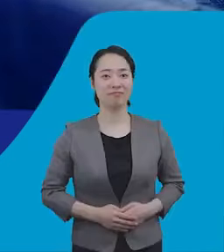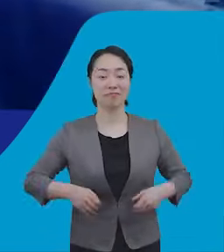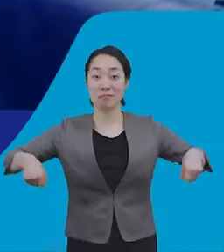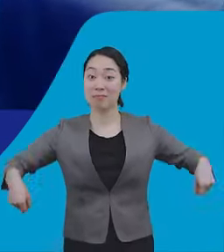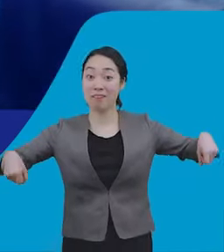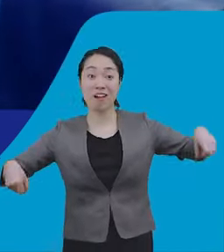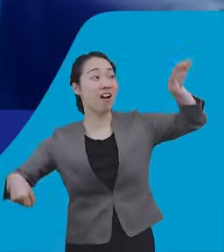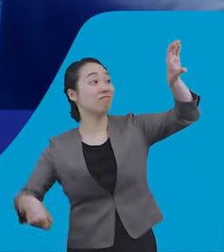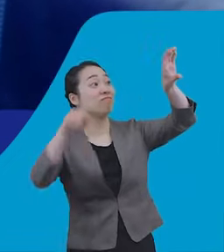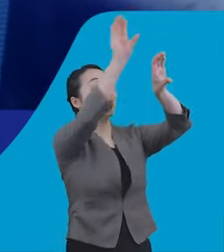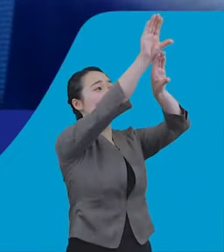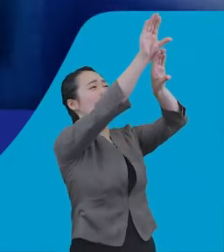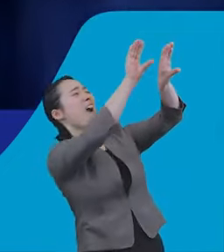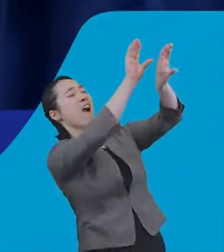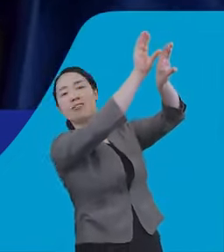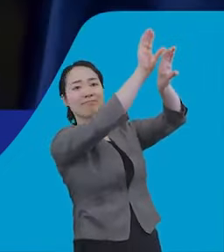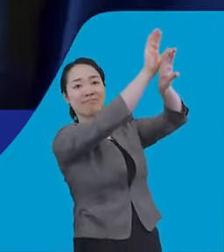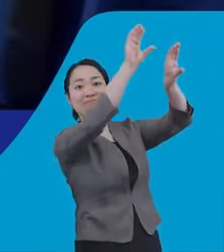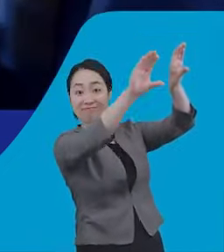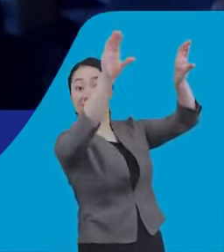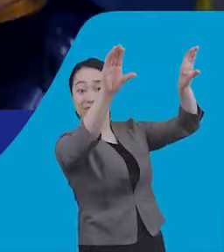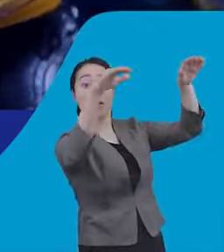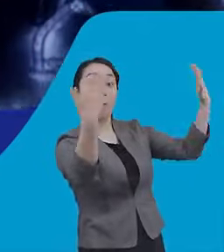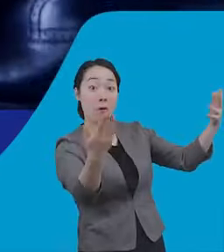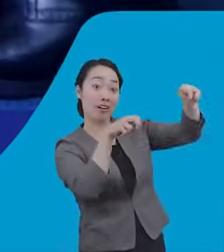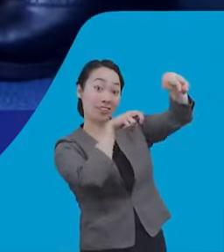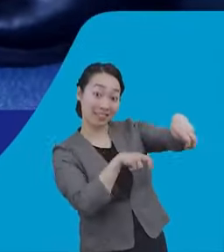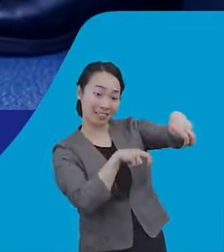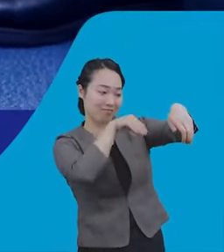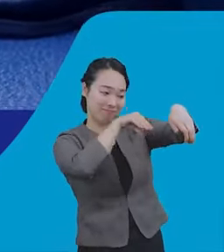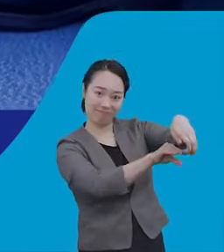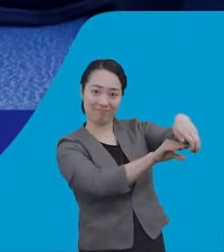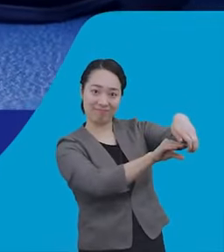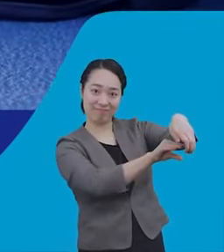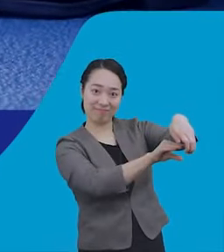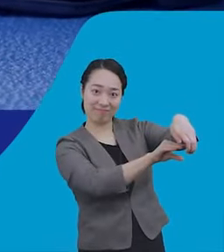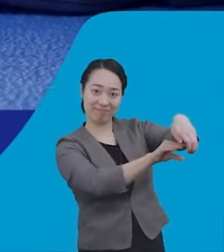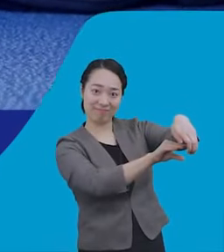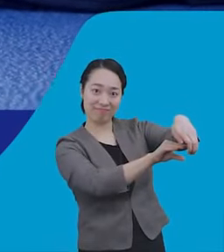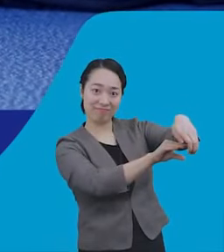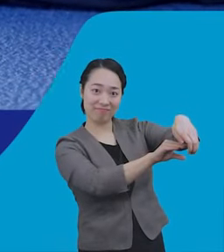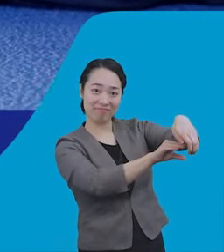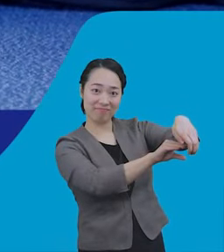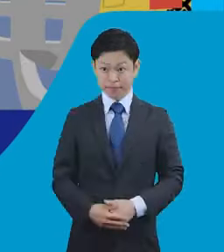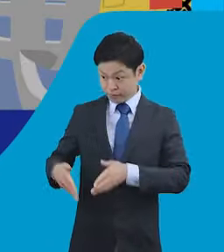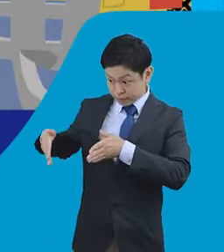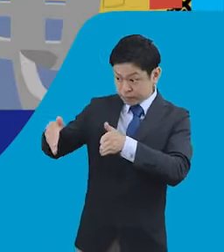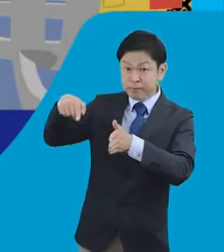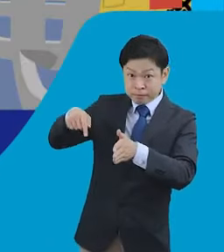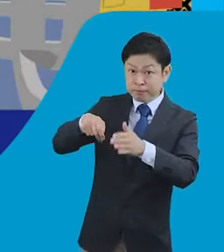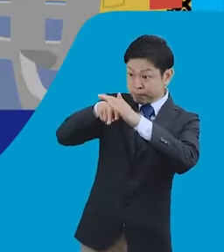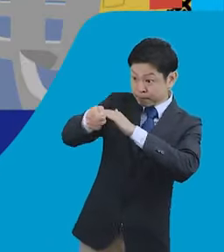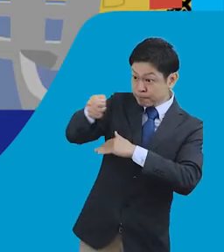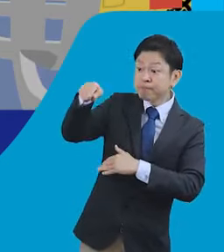。 Please place your baggage in the overhead compartment or under the seat in front and do not stack items on top of each other as they may fall out。 通路や